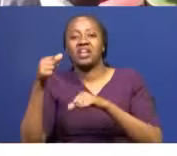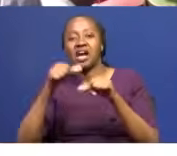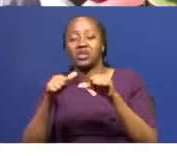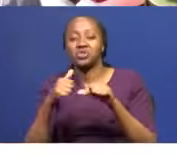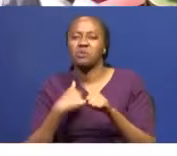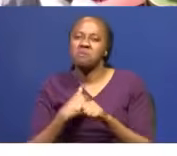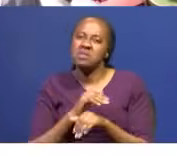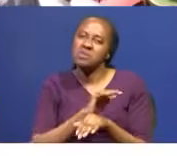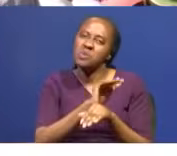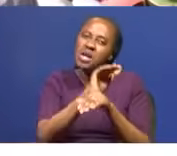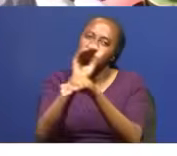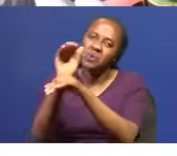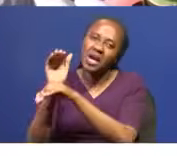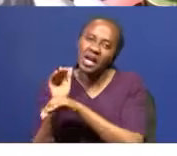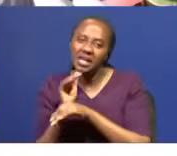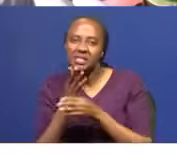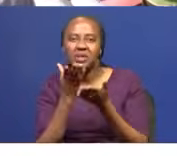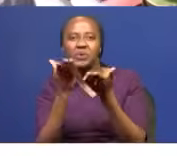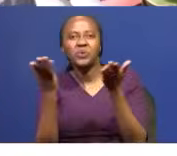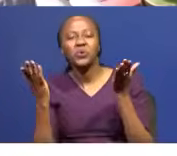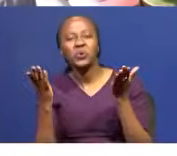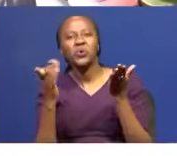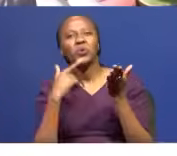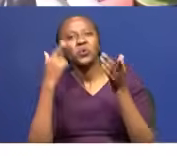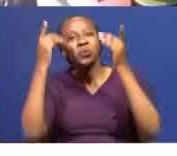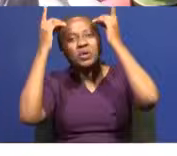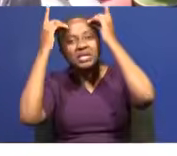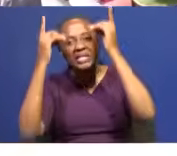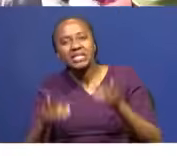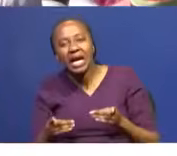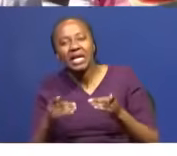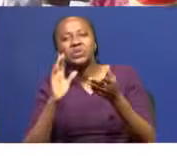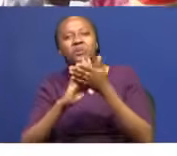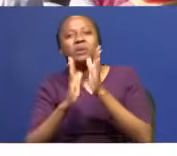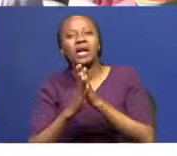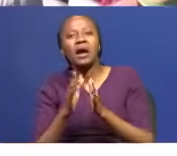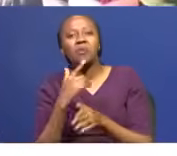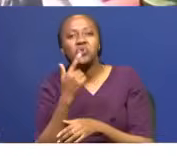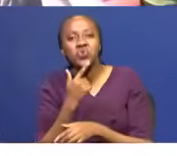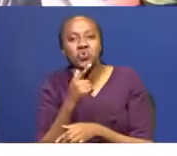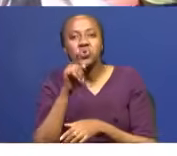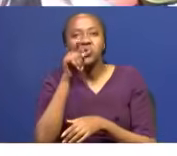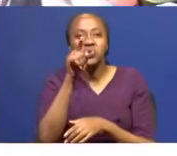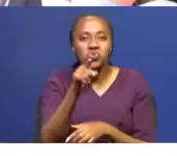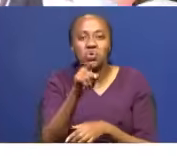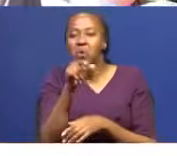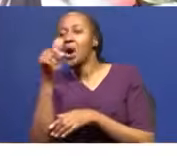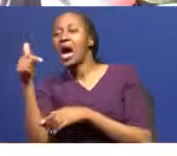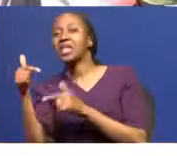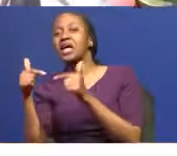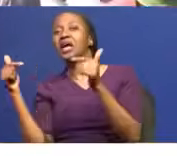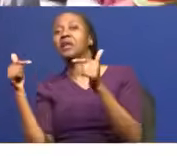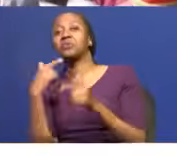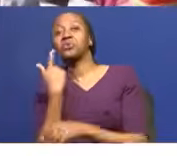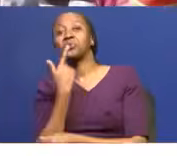nataka niwaulize, wenye kuamua nani atakuwa nini ni nyinyi ama wale wanatuimbia